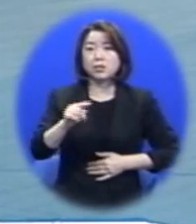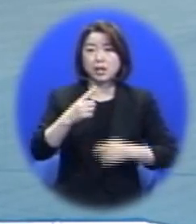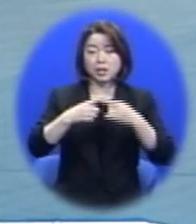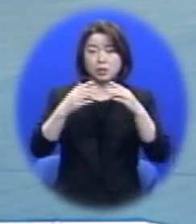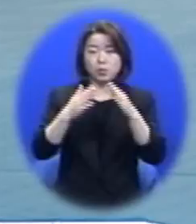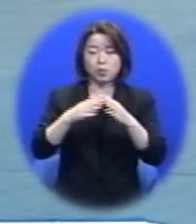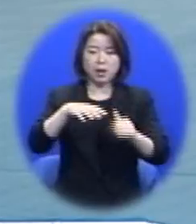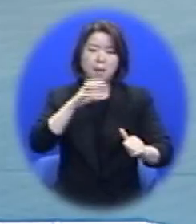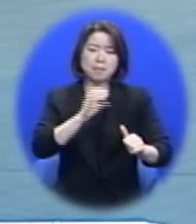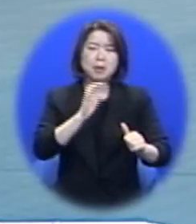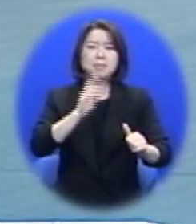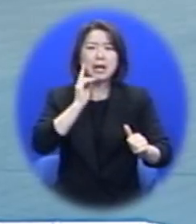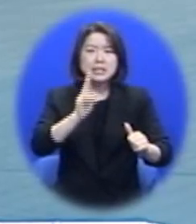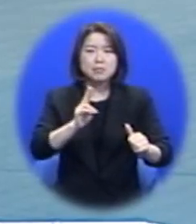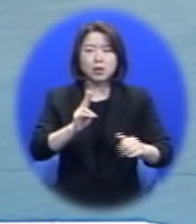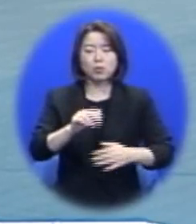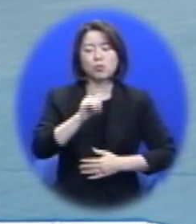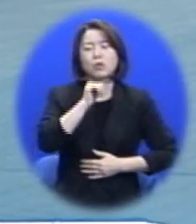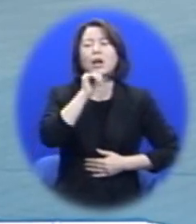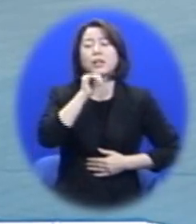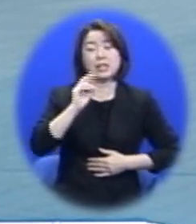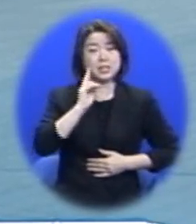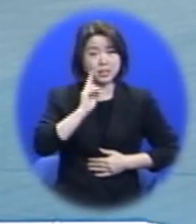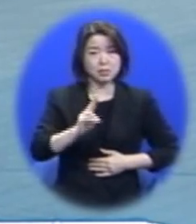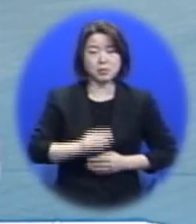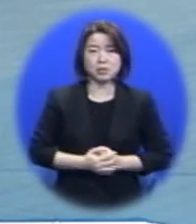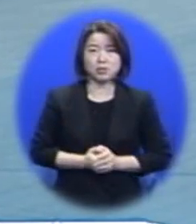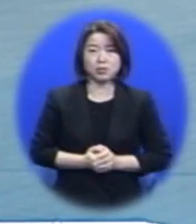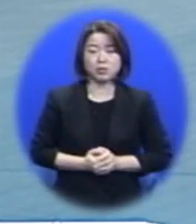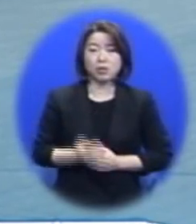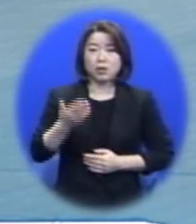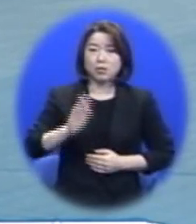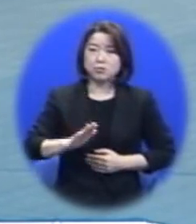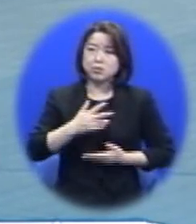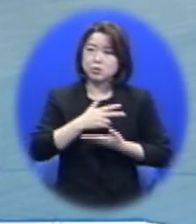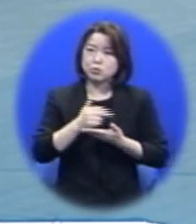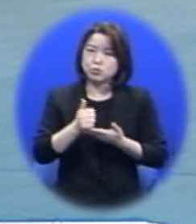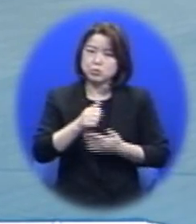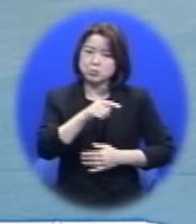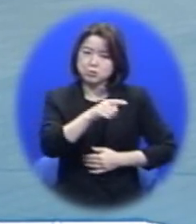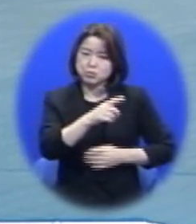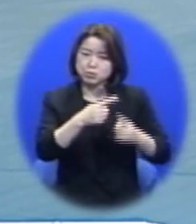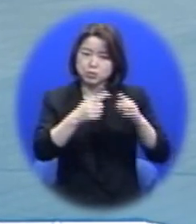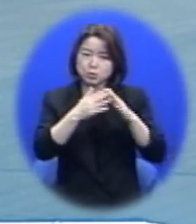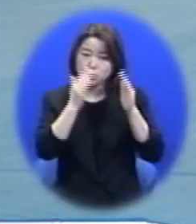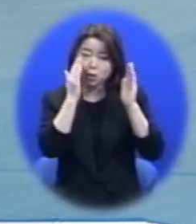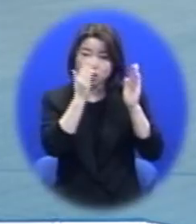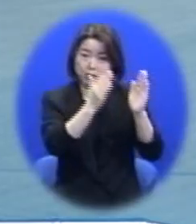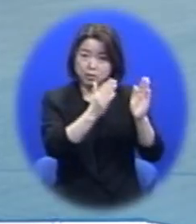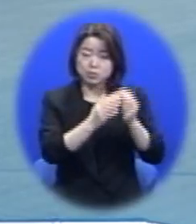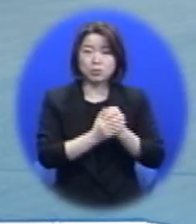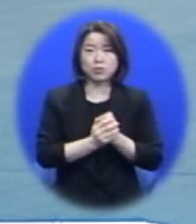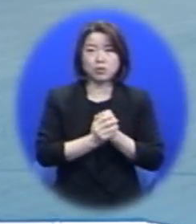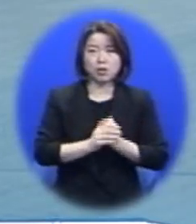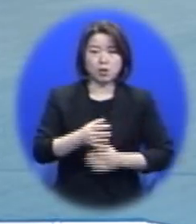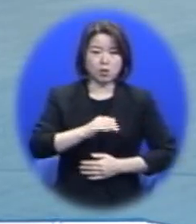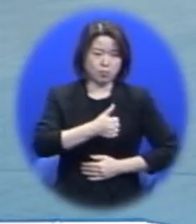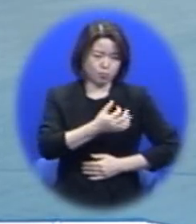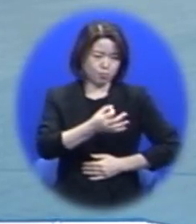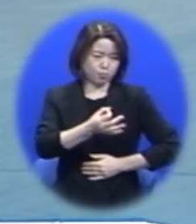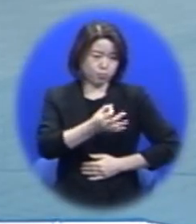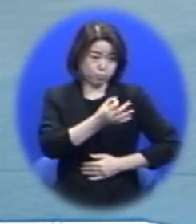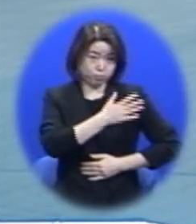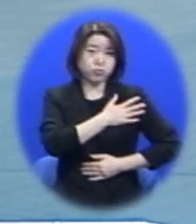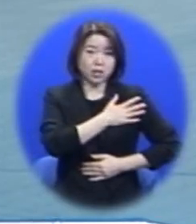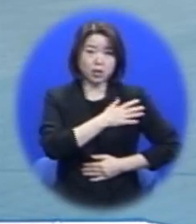또 굉장히 가난했습니다. 근데 우리 주님은 참 놀랍게도 그 서머나 교회를 향하여 부유하다고